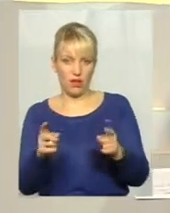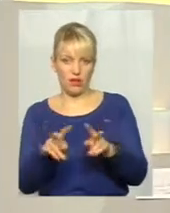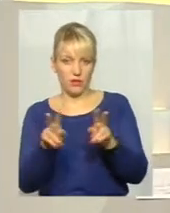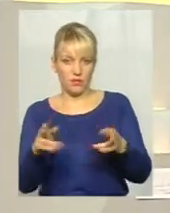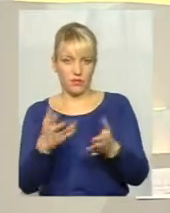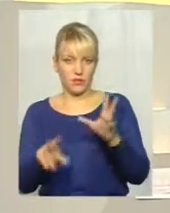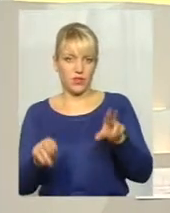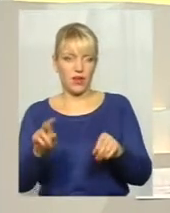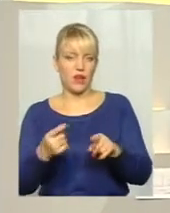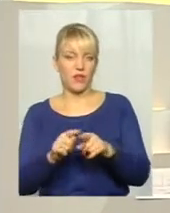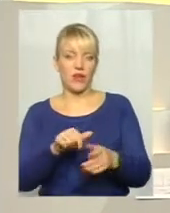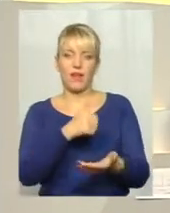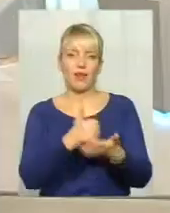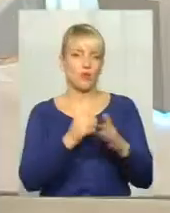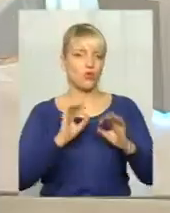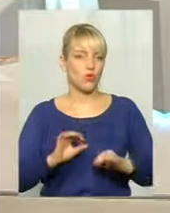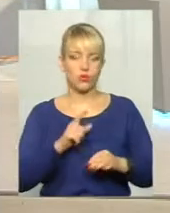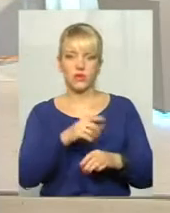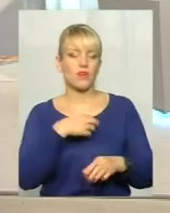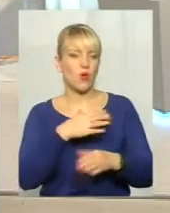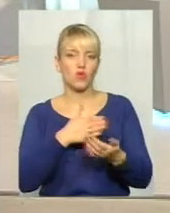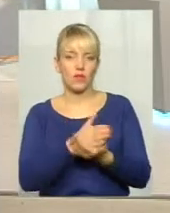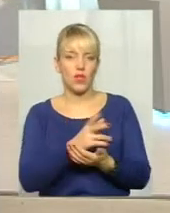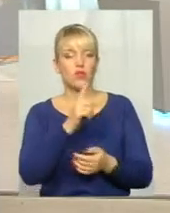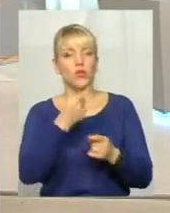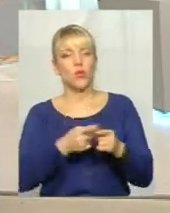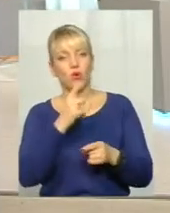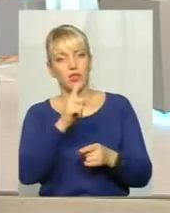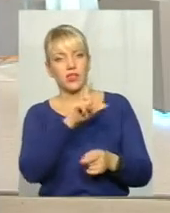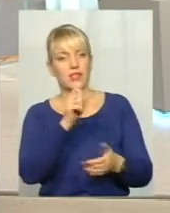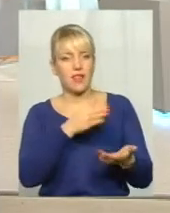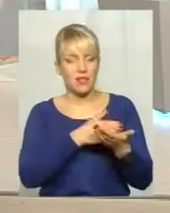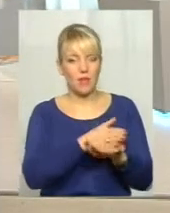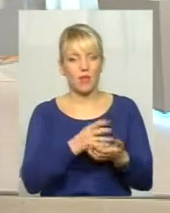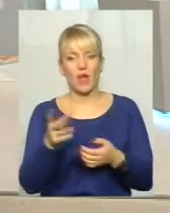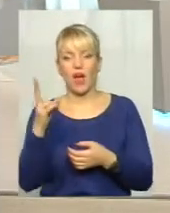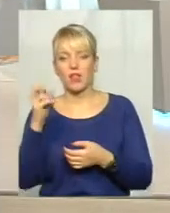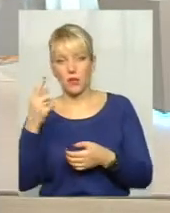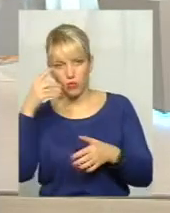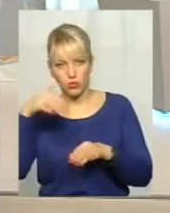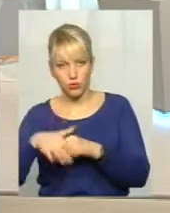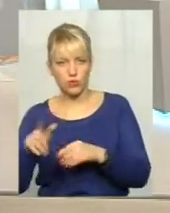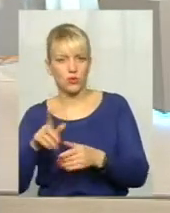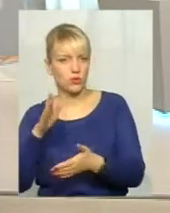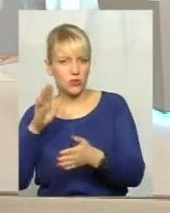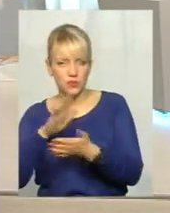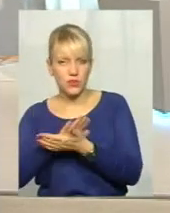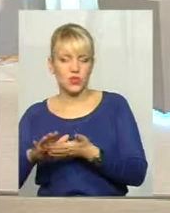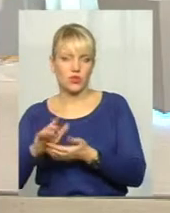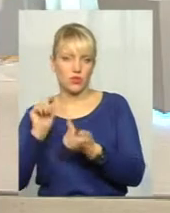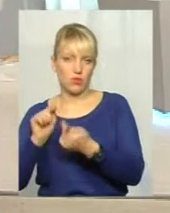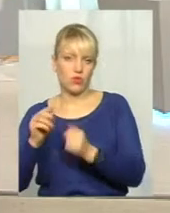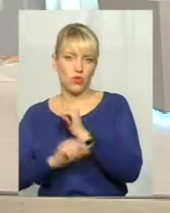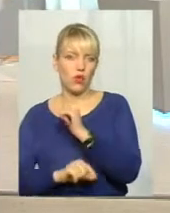там в Генпрокуратурі це не основний напрямок, так? Ну, один з напрямків. НАБУ суто там зрозуміло. Але відбувається такі речі, скільки нам